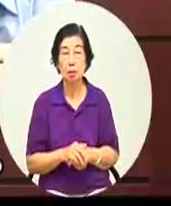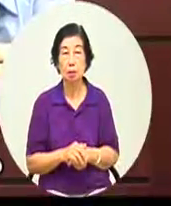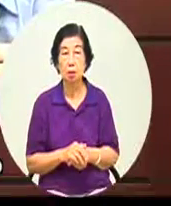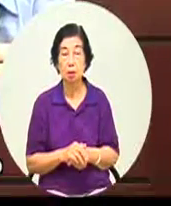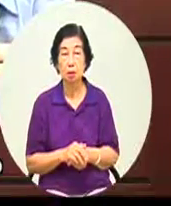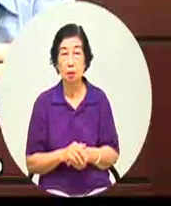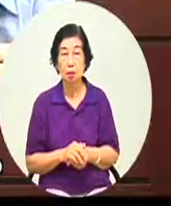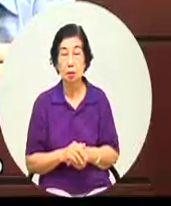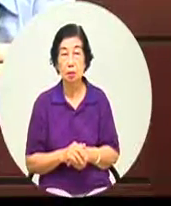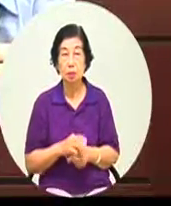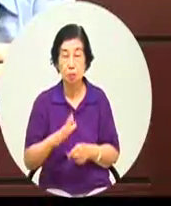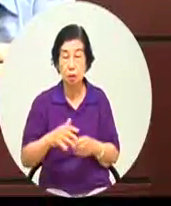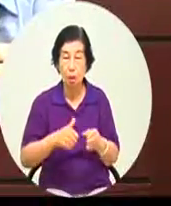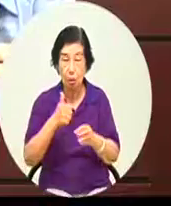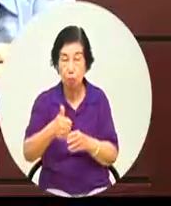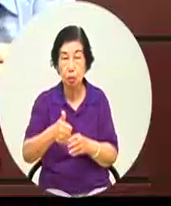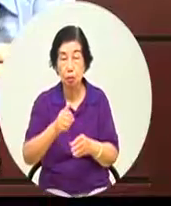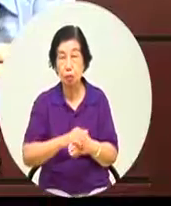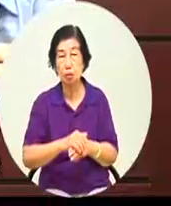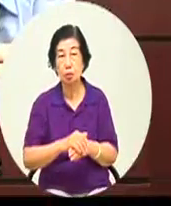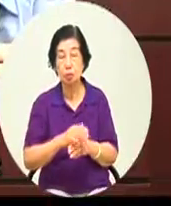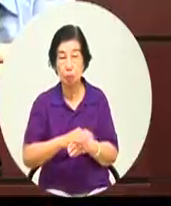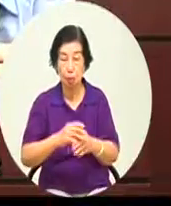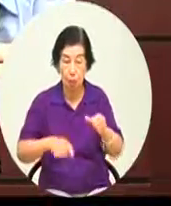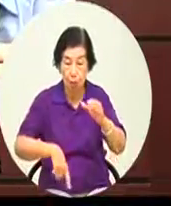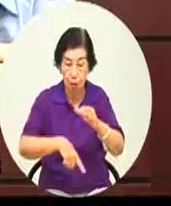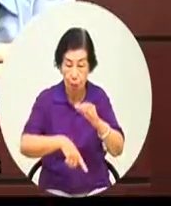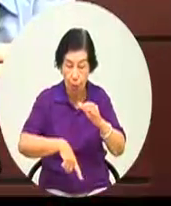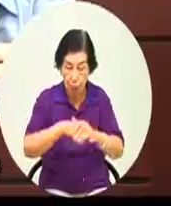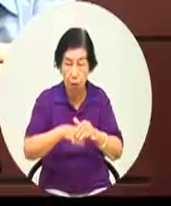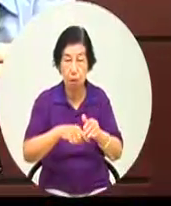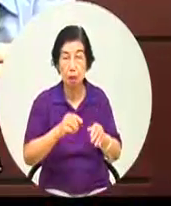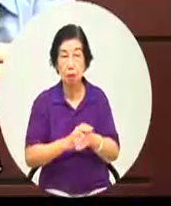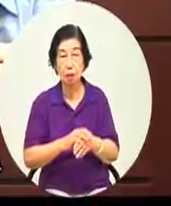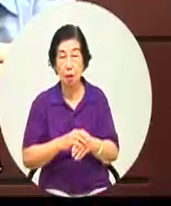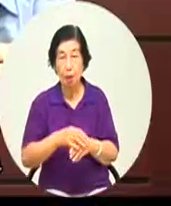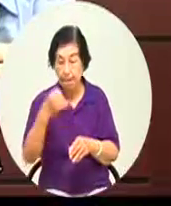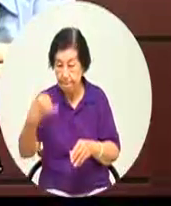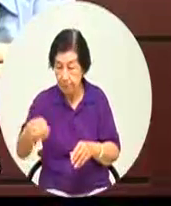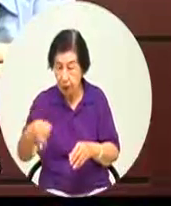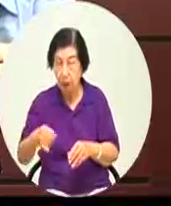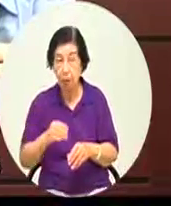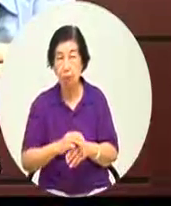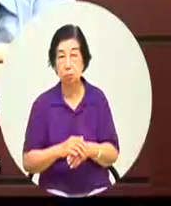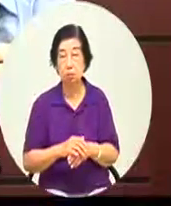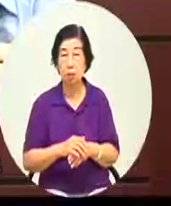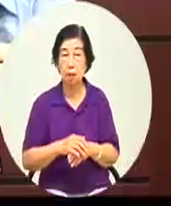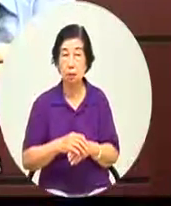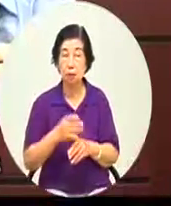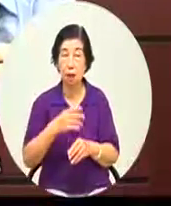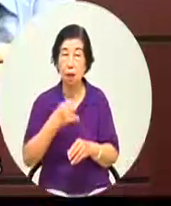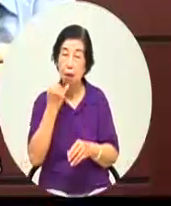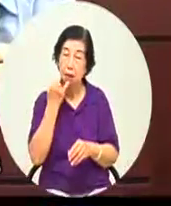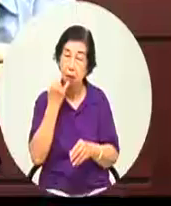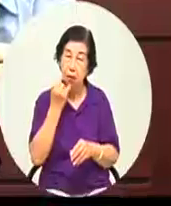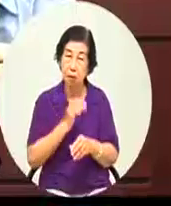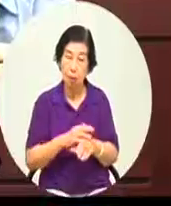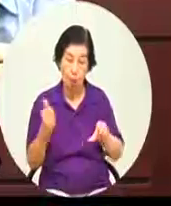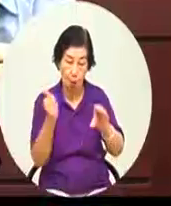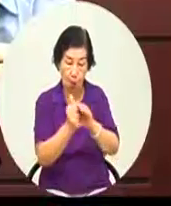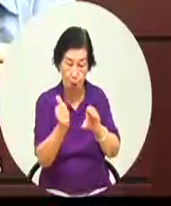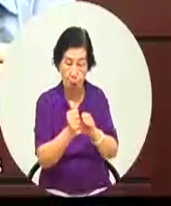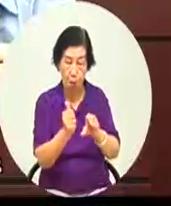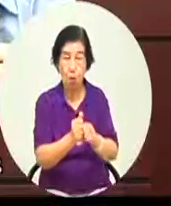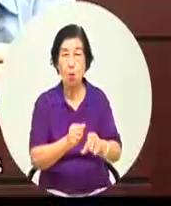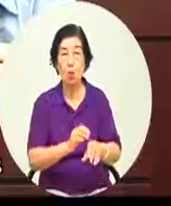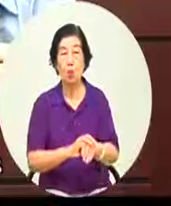存精了哈，有一些危险的不良的，它透过所谓的使用者的评鉴，那目前多元计程车